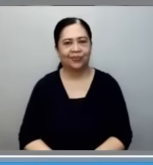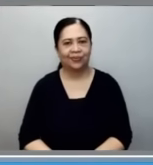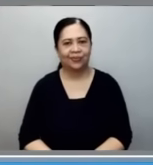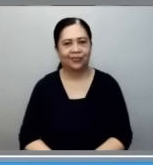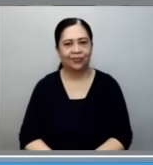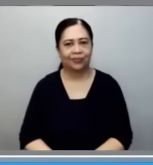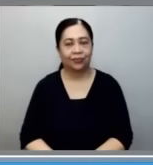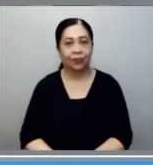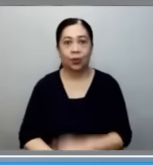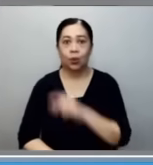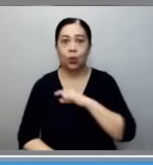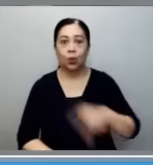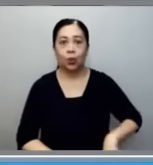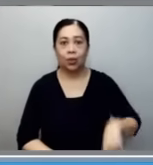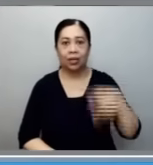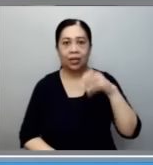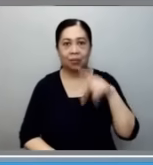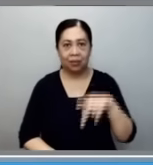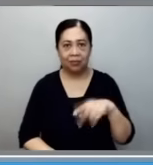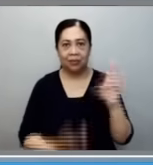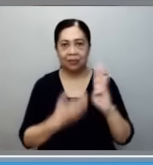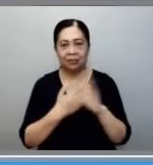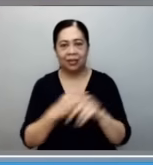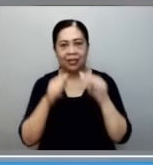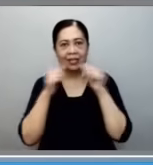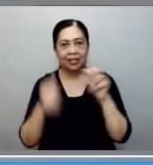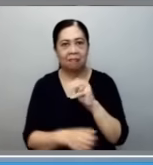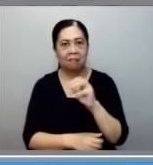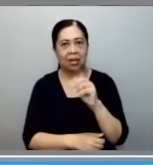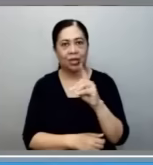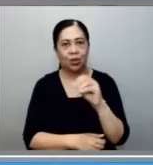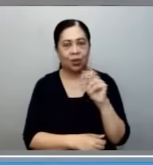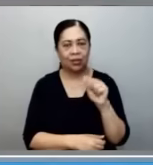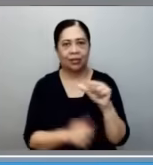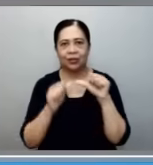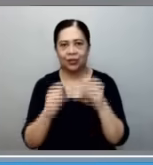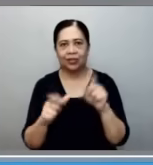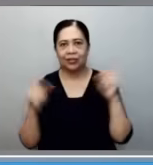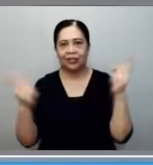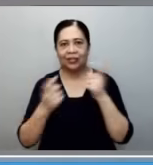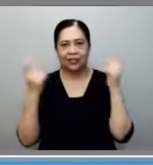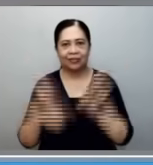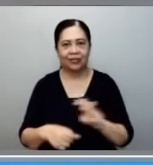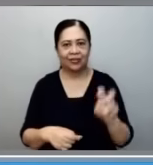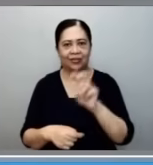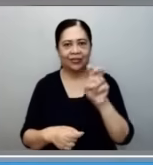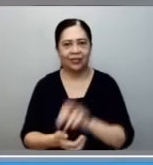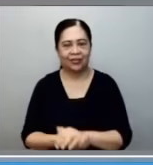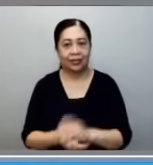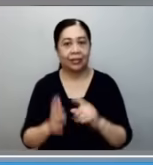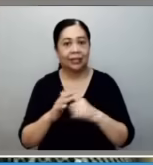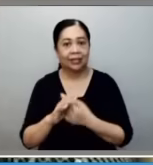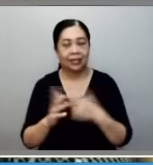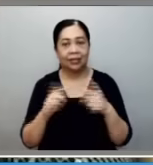The Queen of Pop is back. Inanunsyo ni Madonna na tuloy na ang kanyang celebration tour. Simula na yan sa